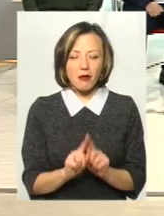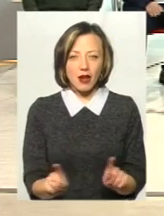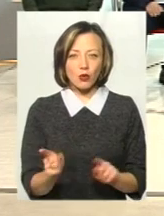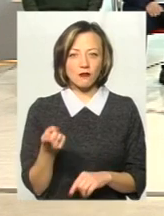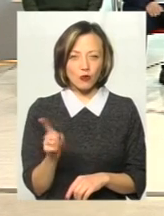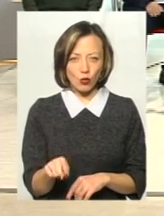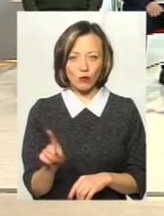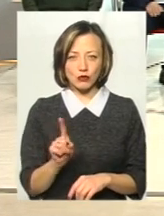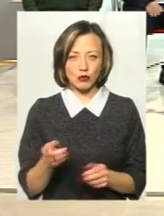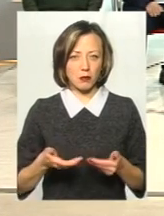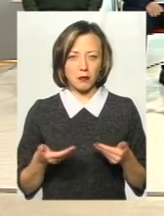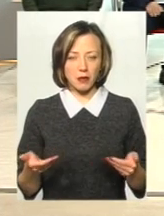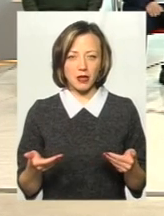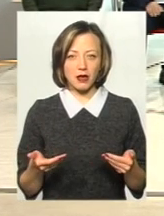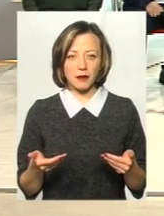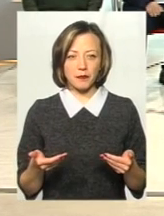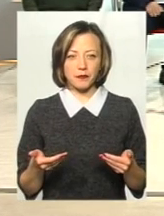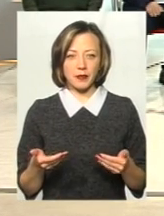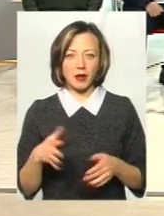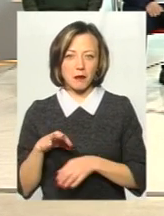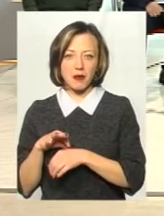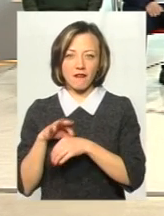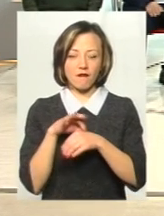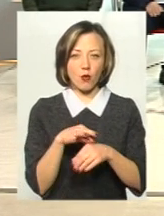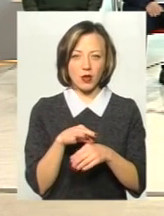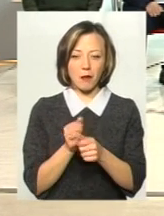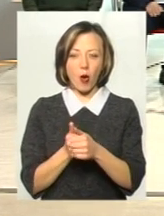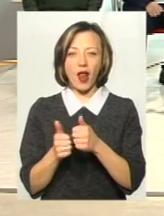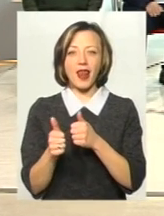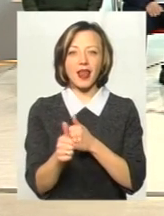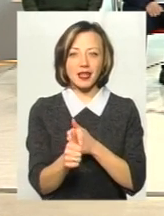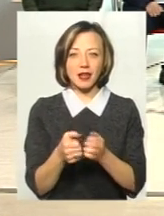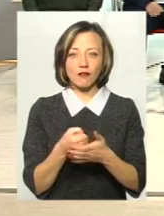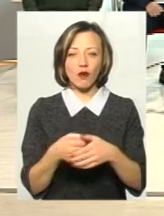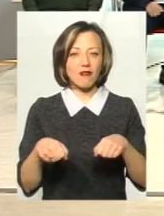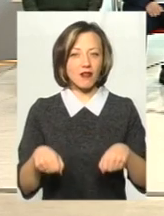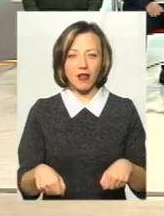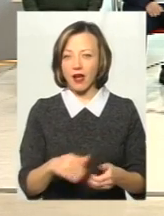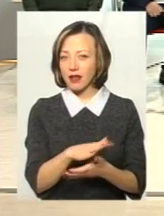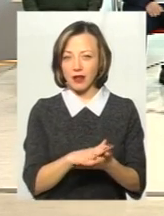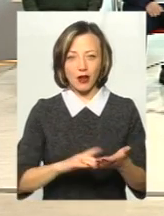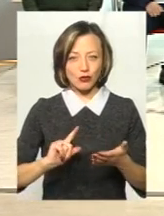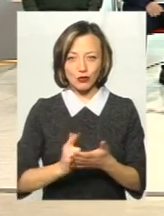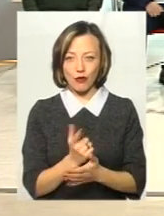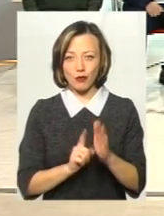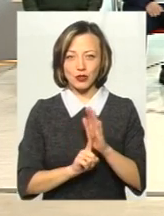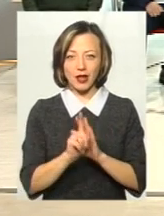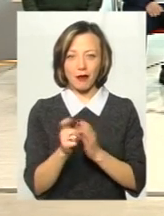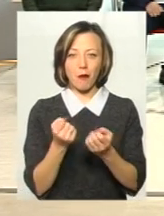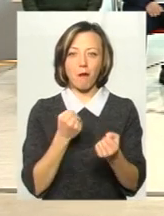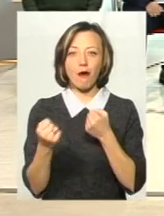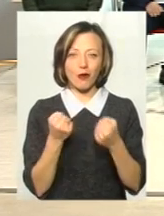в тому, що ми приводимо лідерів до влади, а далі знову починаємо з ними